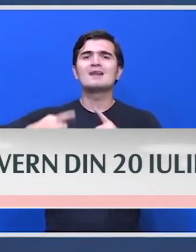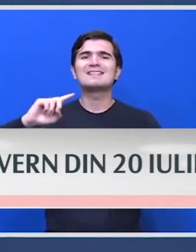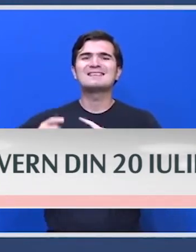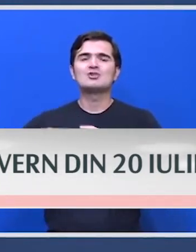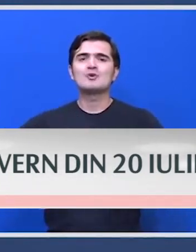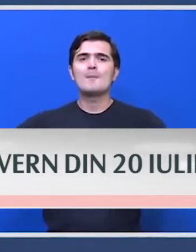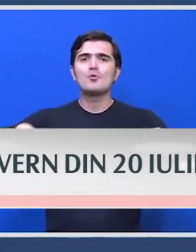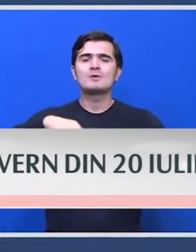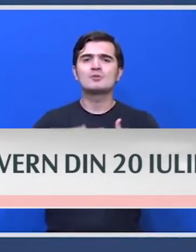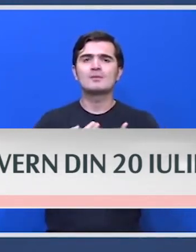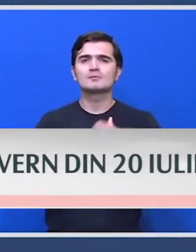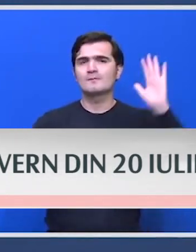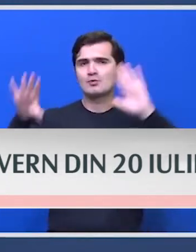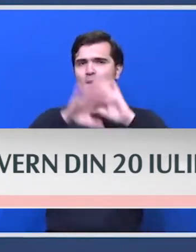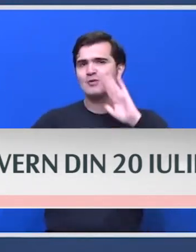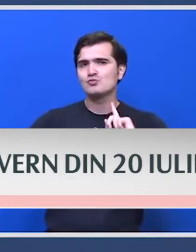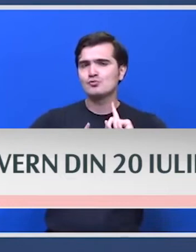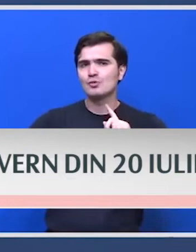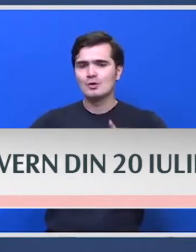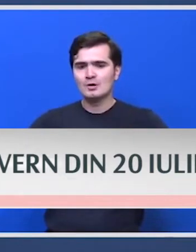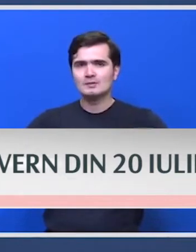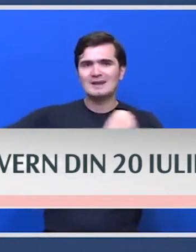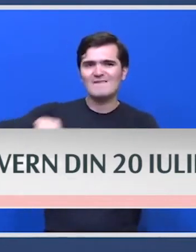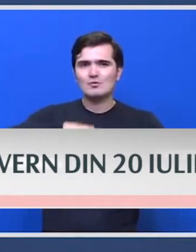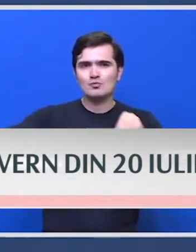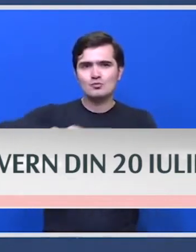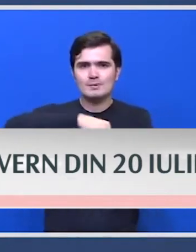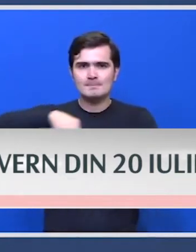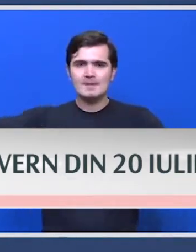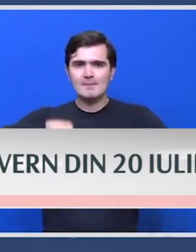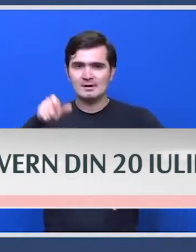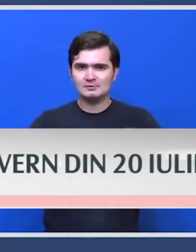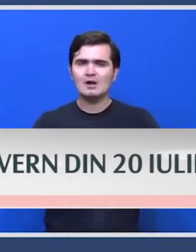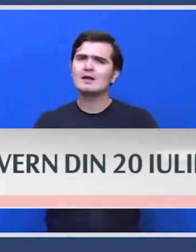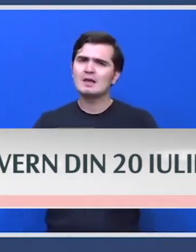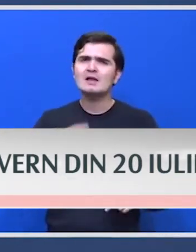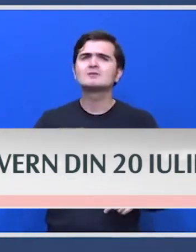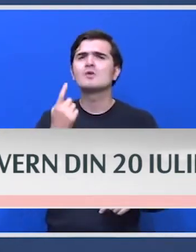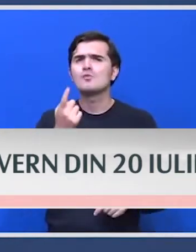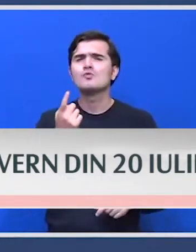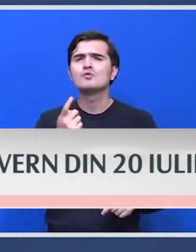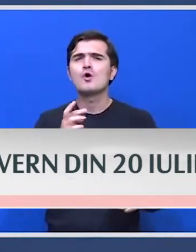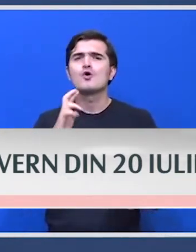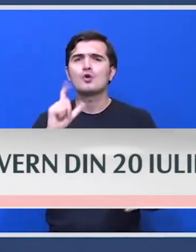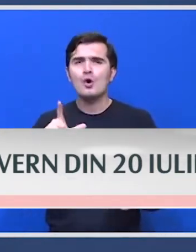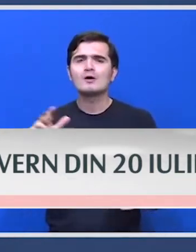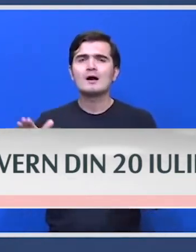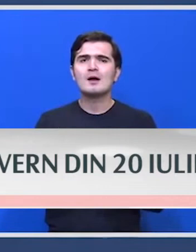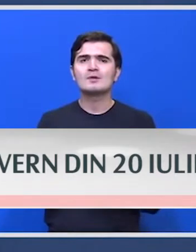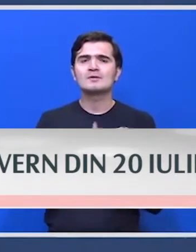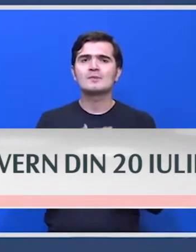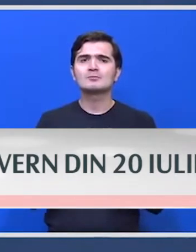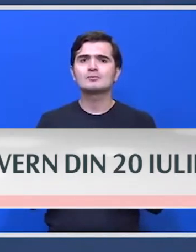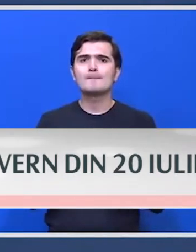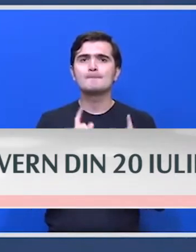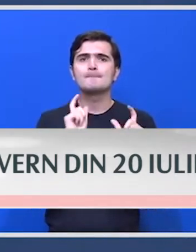a fenomenului traficului de persoane. Rolul lor este și l-au dus la îndeplinire în zona de